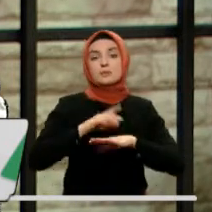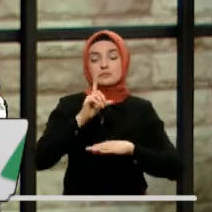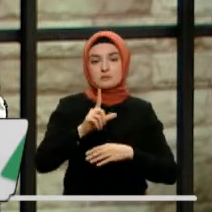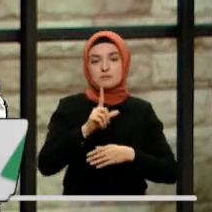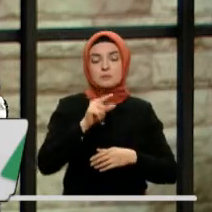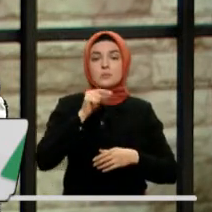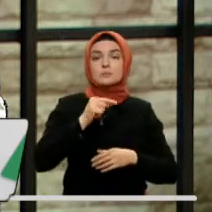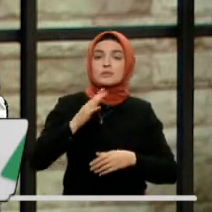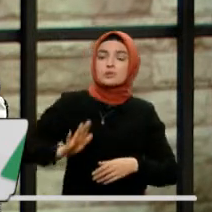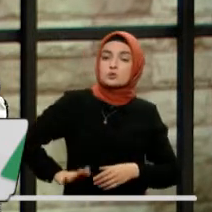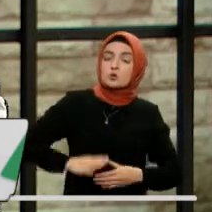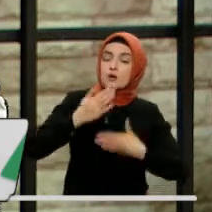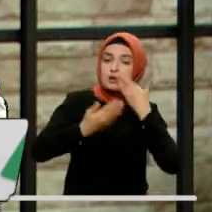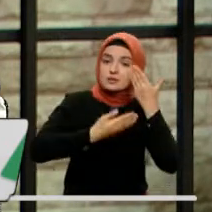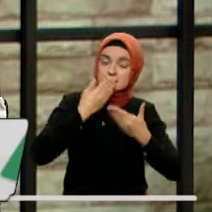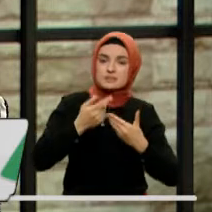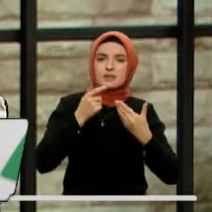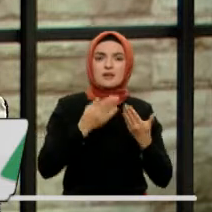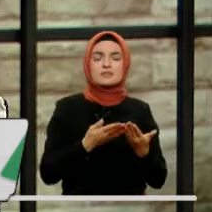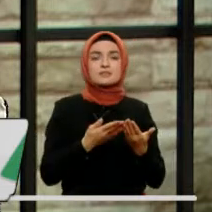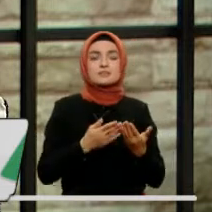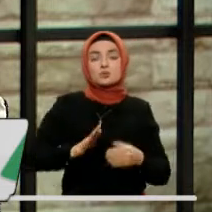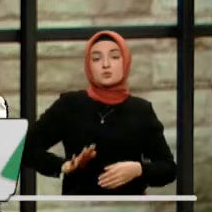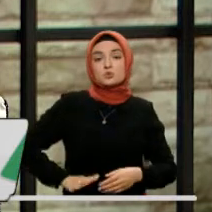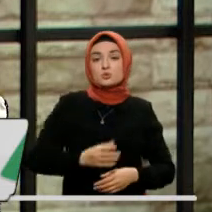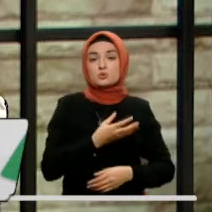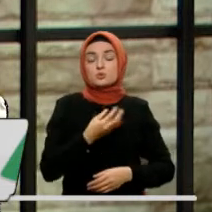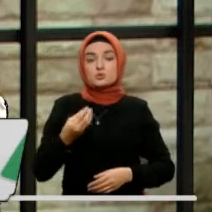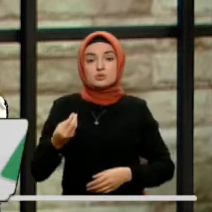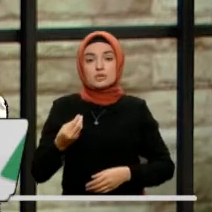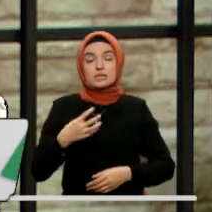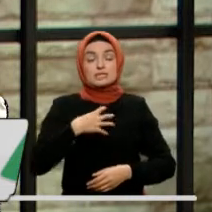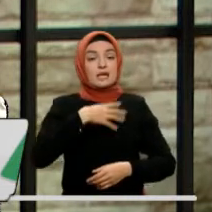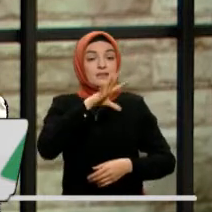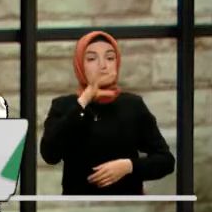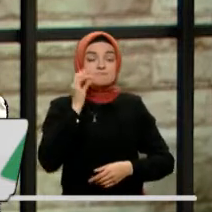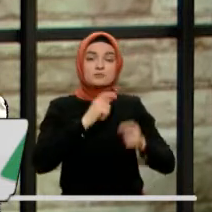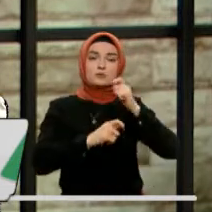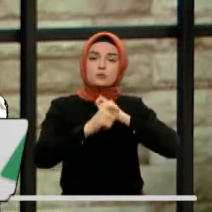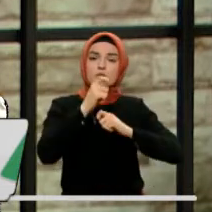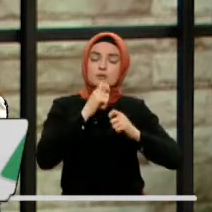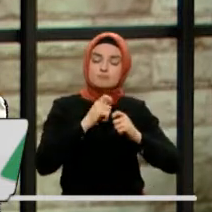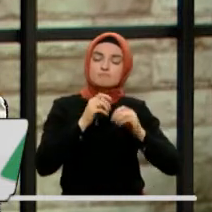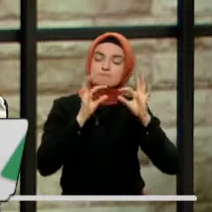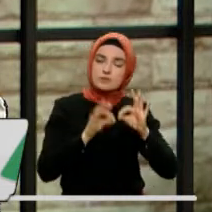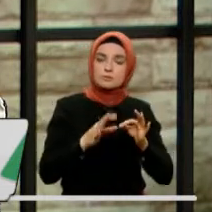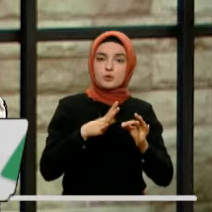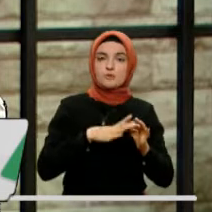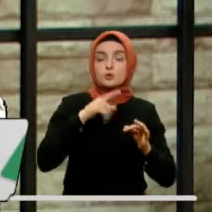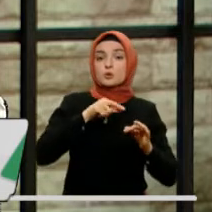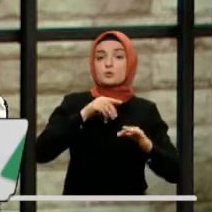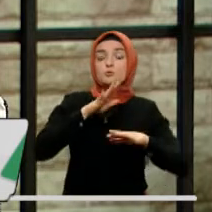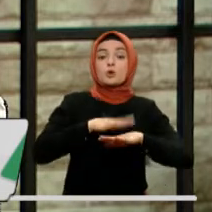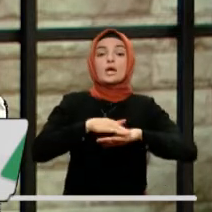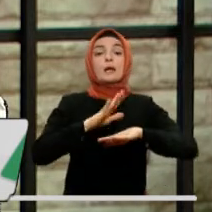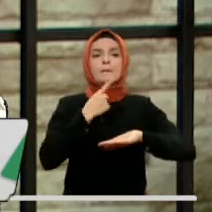dediğim gibi çocuğa anlatıldığında aslında çocuklar iradesini çok daha güzel kullanmaya başlayabiliyorlar. Ama bunu böyle